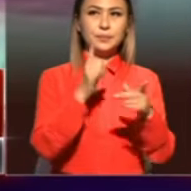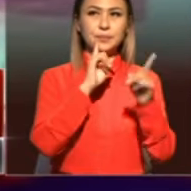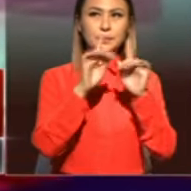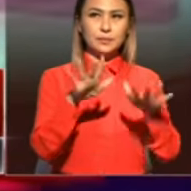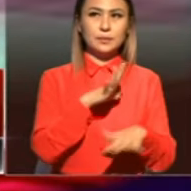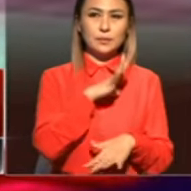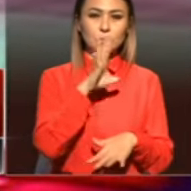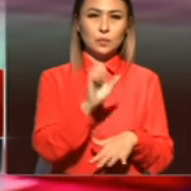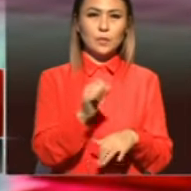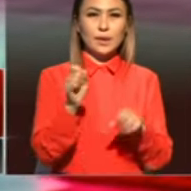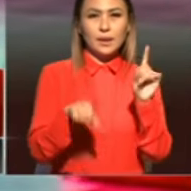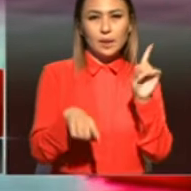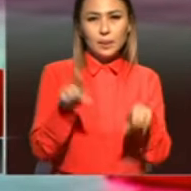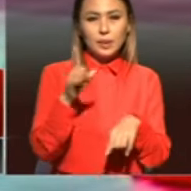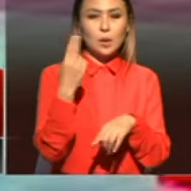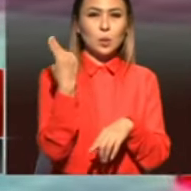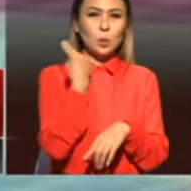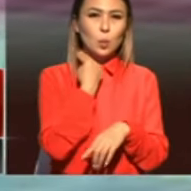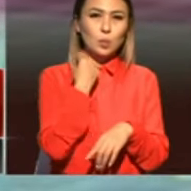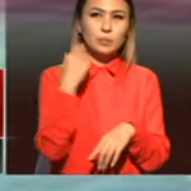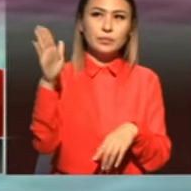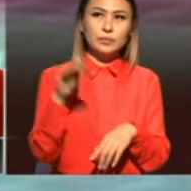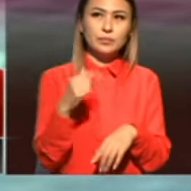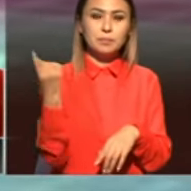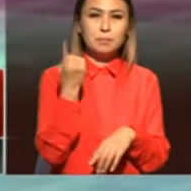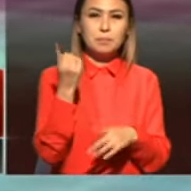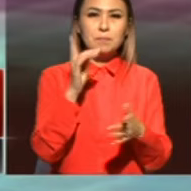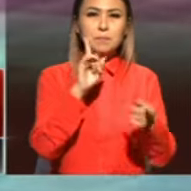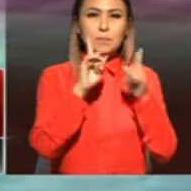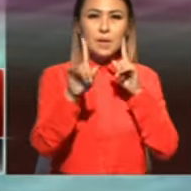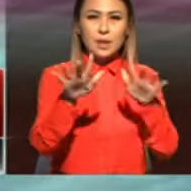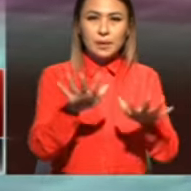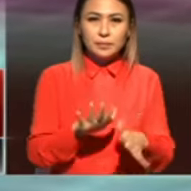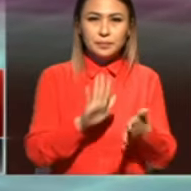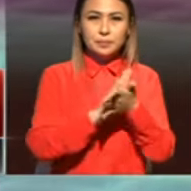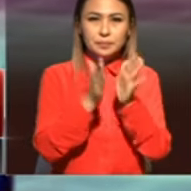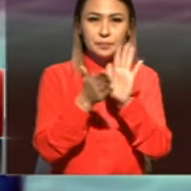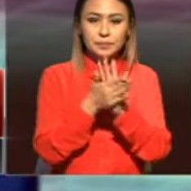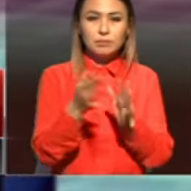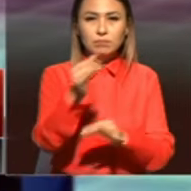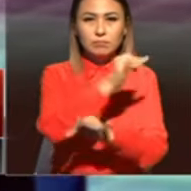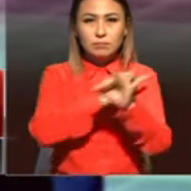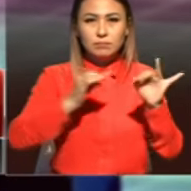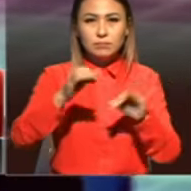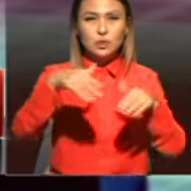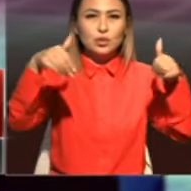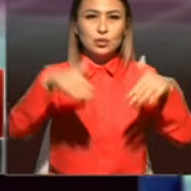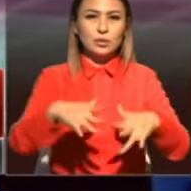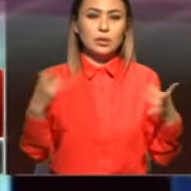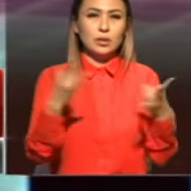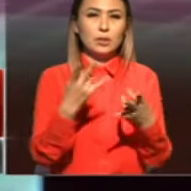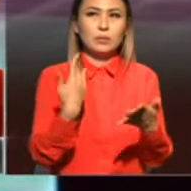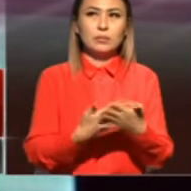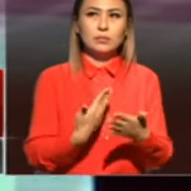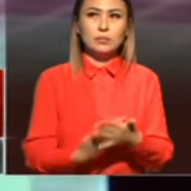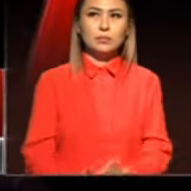Мүмкін кейбір қарыздарды алатын кезде парламентпен келісіп алу керек шығар. Мынандай жобаға, мынандай ақша, мынандай елден аламыз деп.